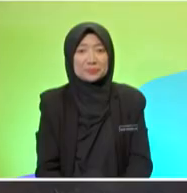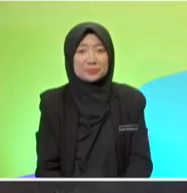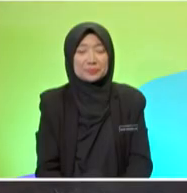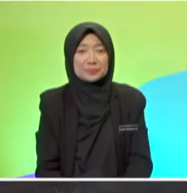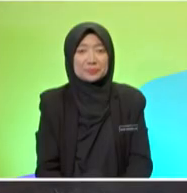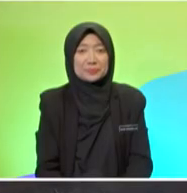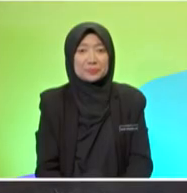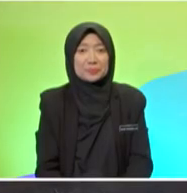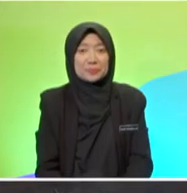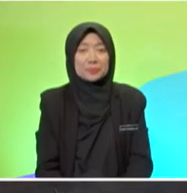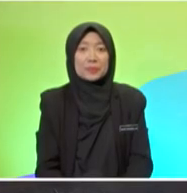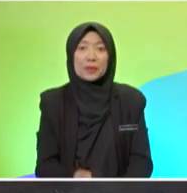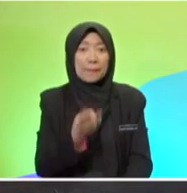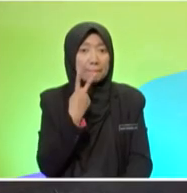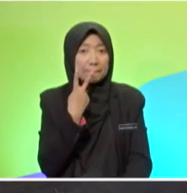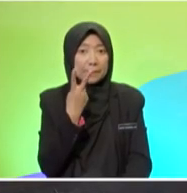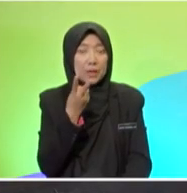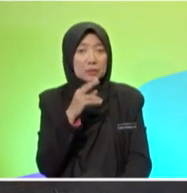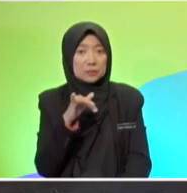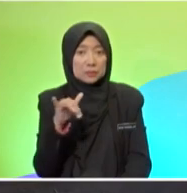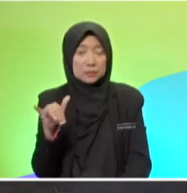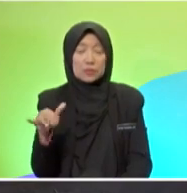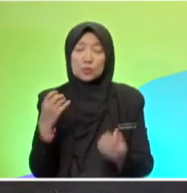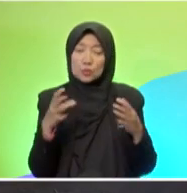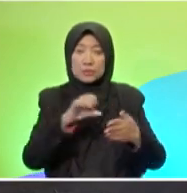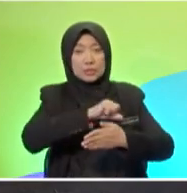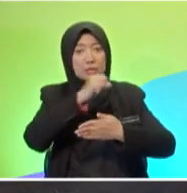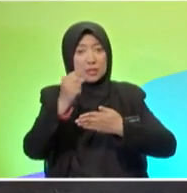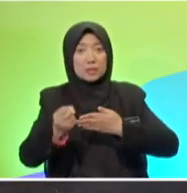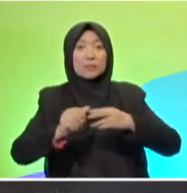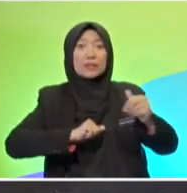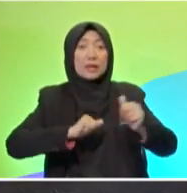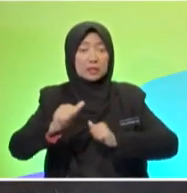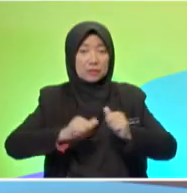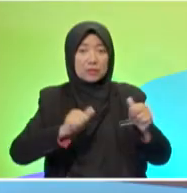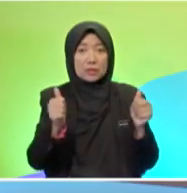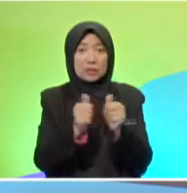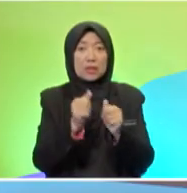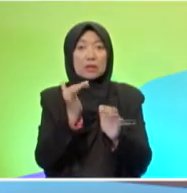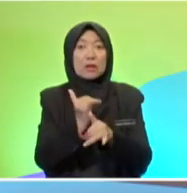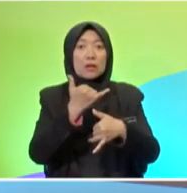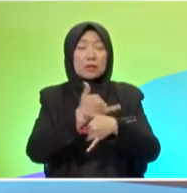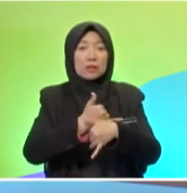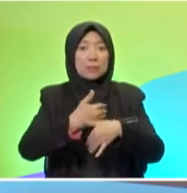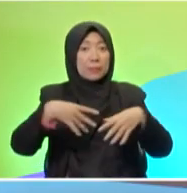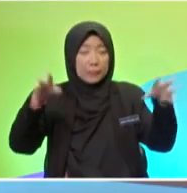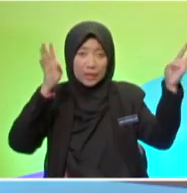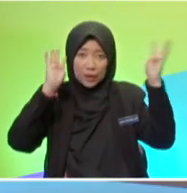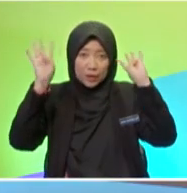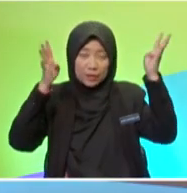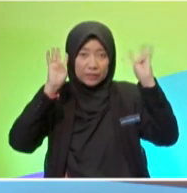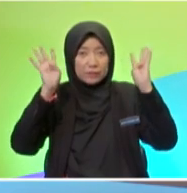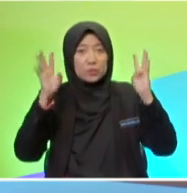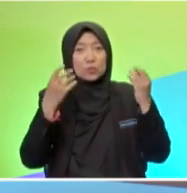jadi nampaknya Cikgu murid-murid kita dan selesaikan aktivitas saya dengan saya yang tadi